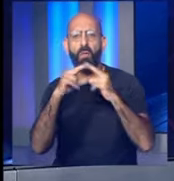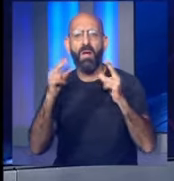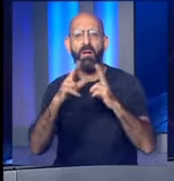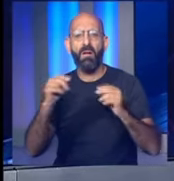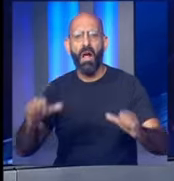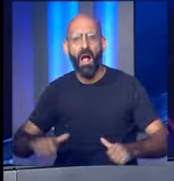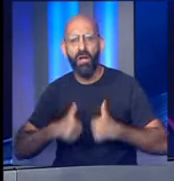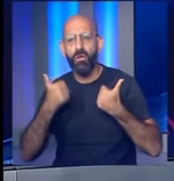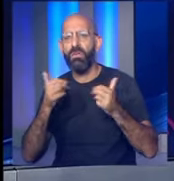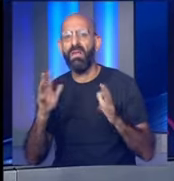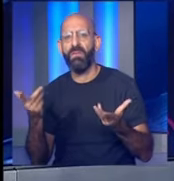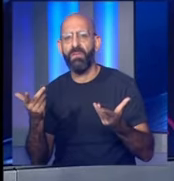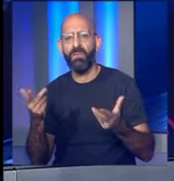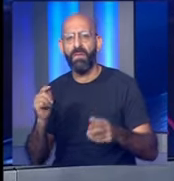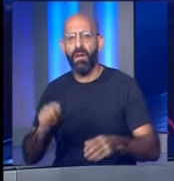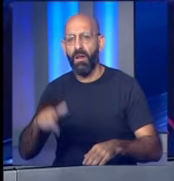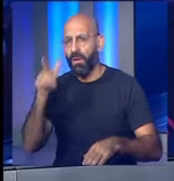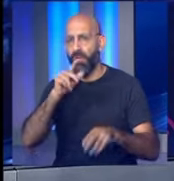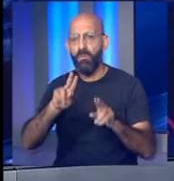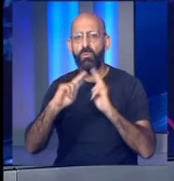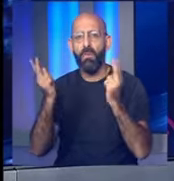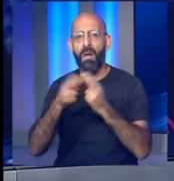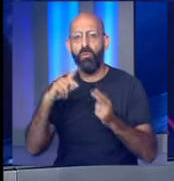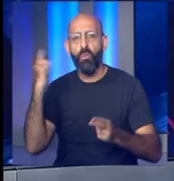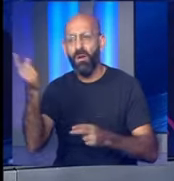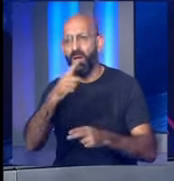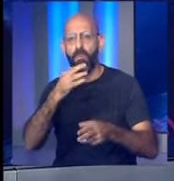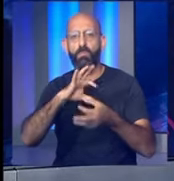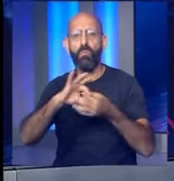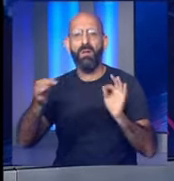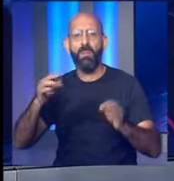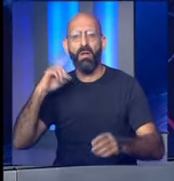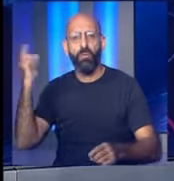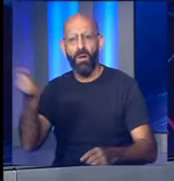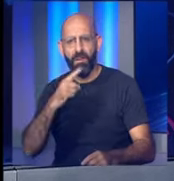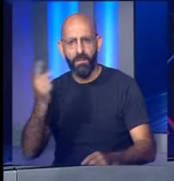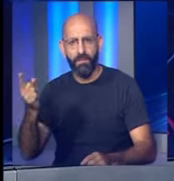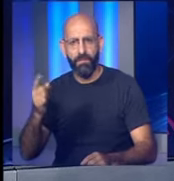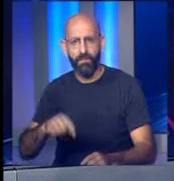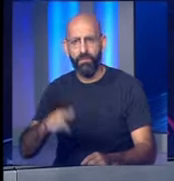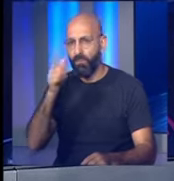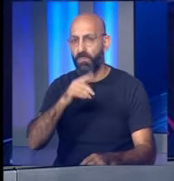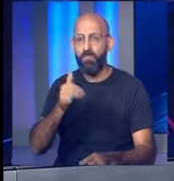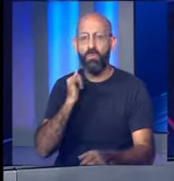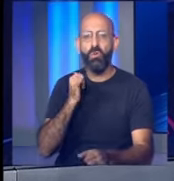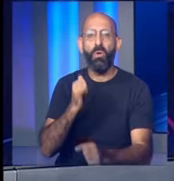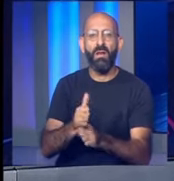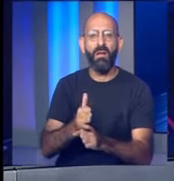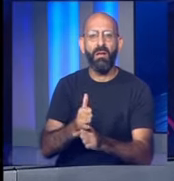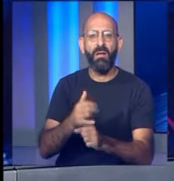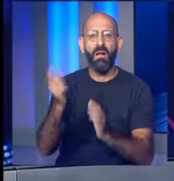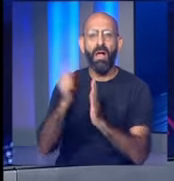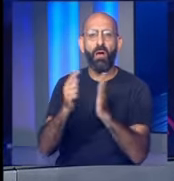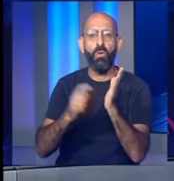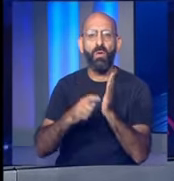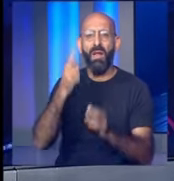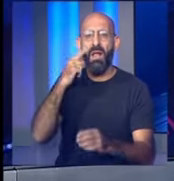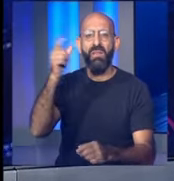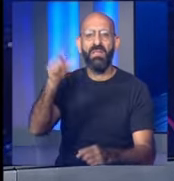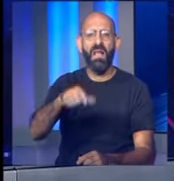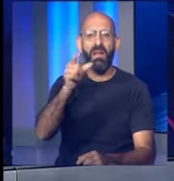وتأمين المستلزمات الضرورية لإقامة النازحين اللبنانيين ومعيشتهم، ودعوة المجتمع الدولي والمنظمات الدولية